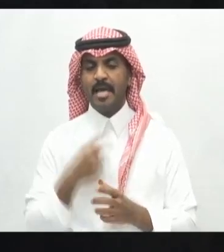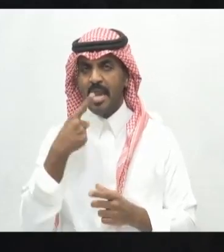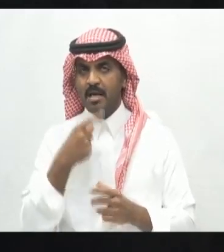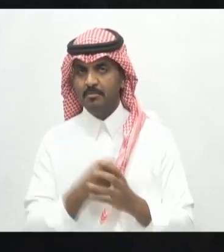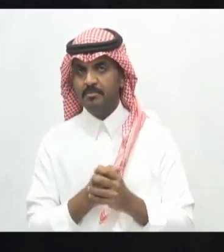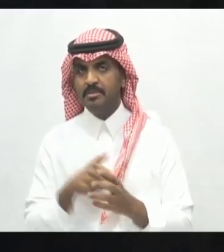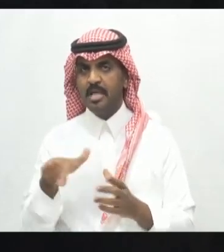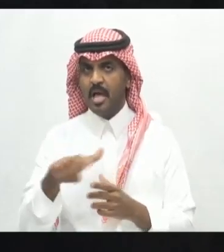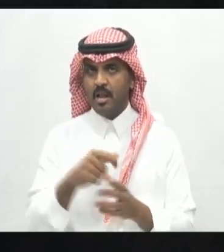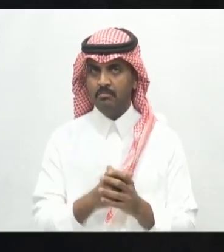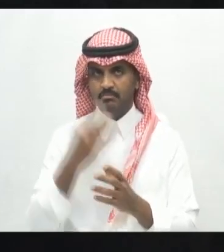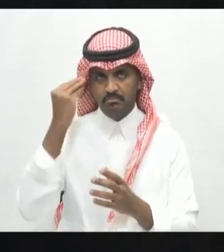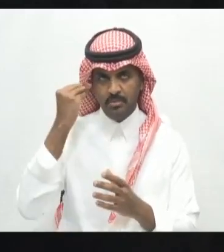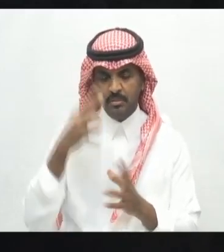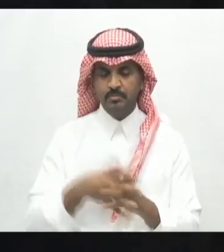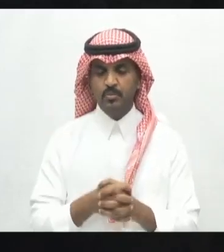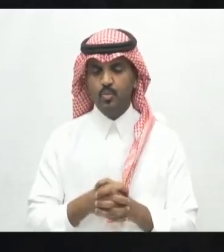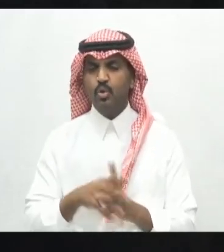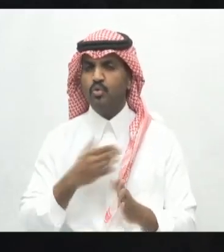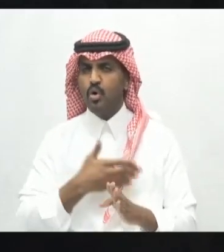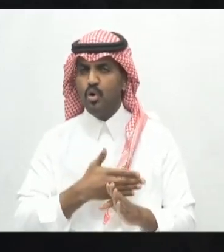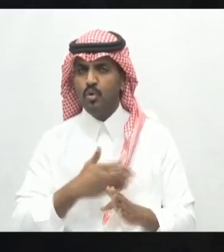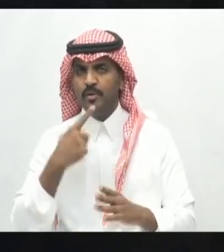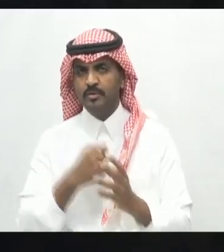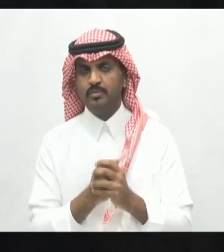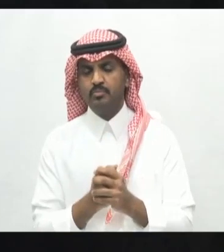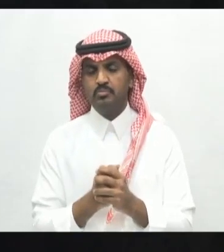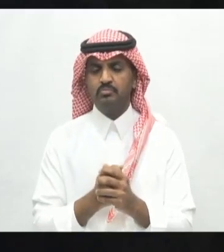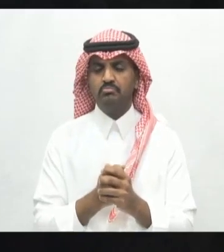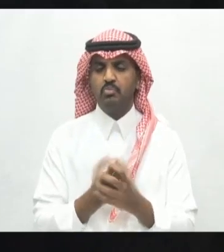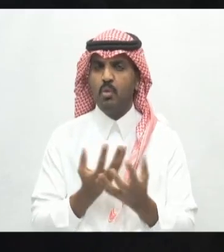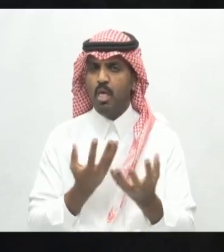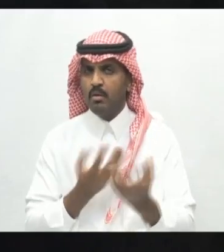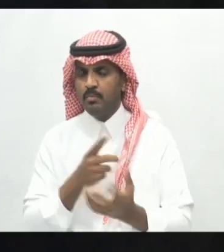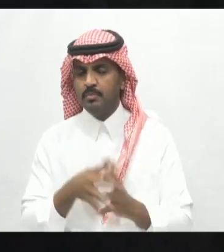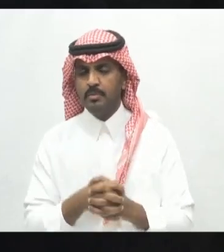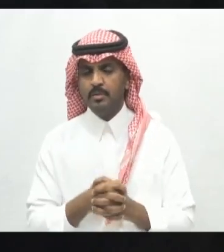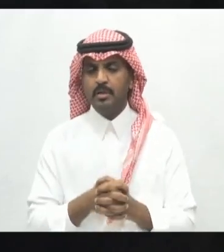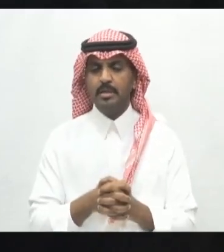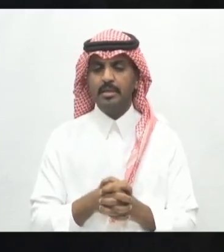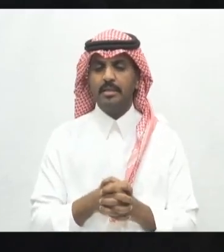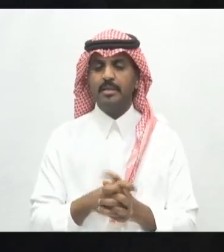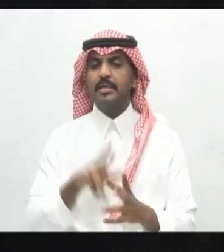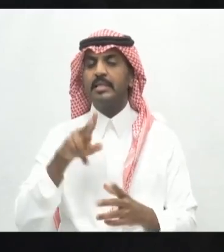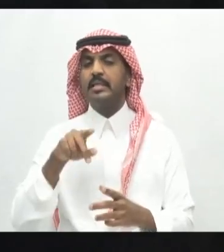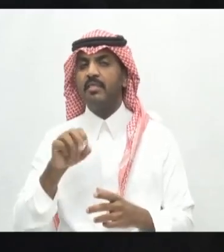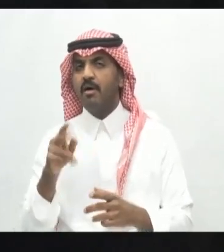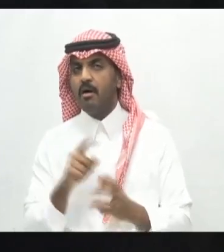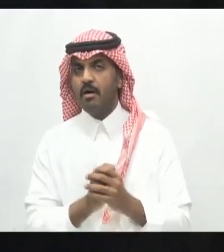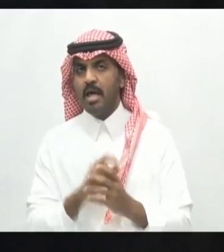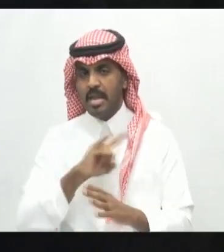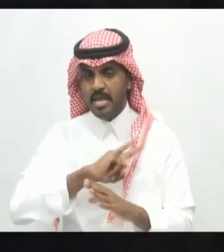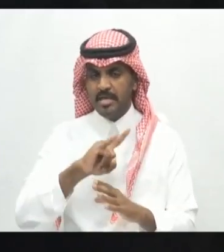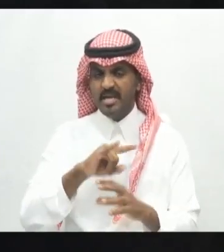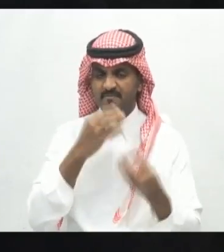عند الاصوليين واطال فيها الحديث والخلاف هنا اقتضاء النهي الفساد اذا نهى